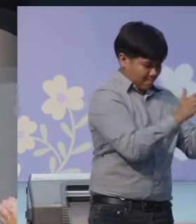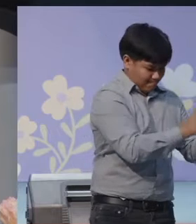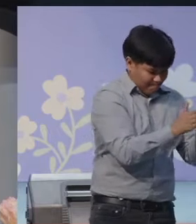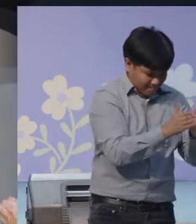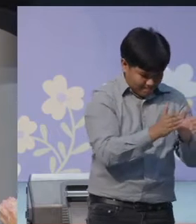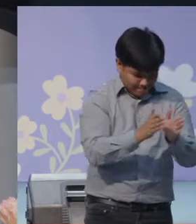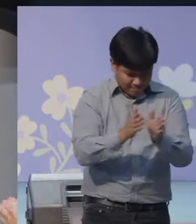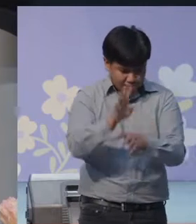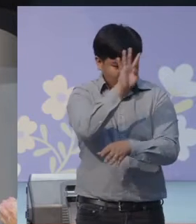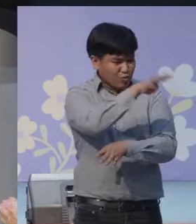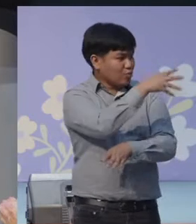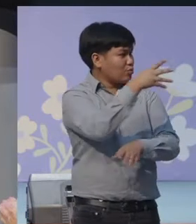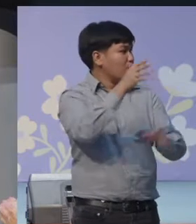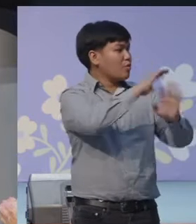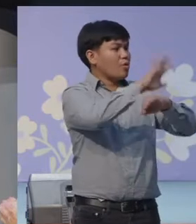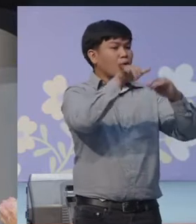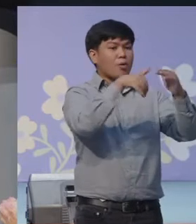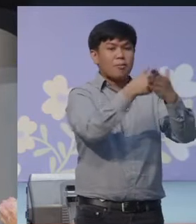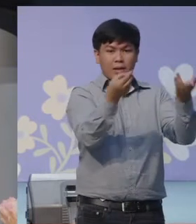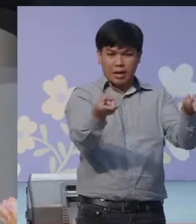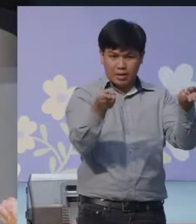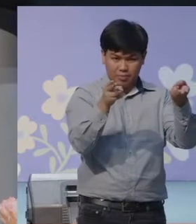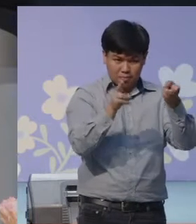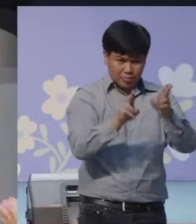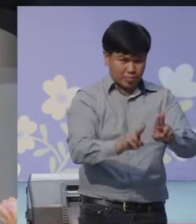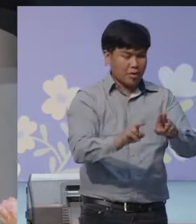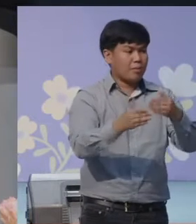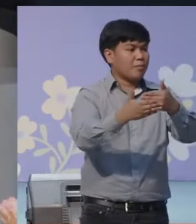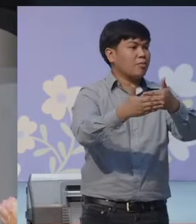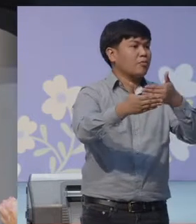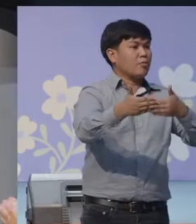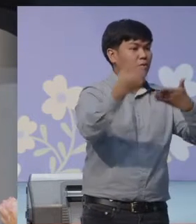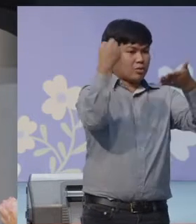ang lahat ng mga dapat mangyari bago